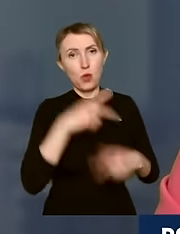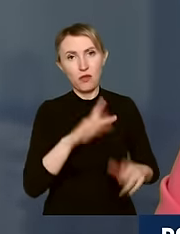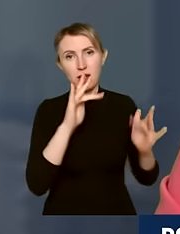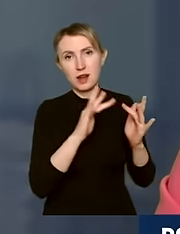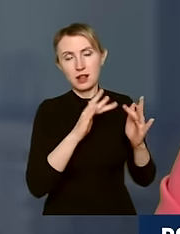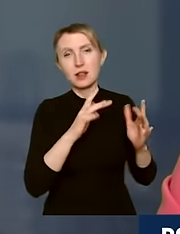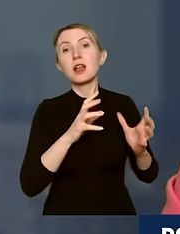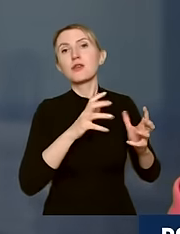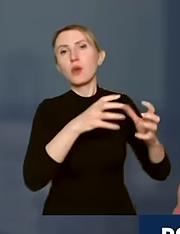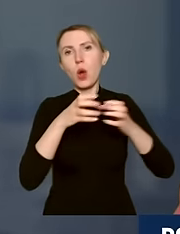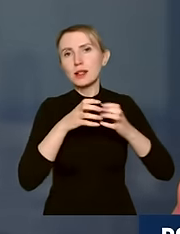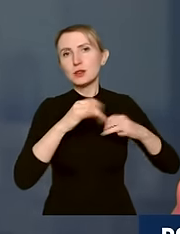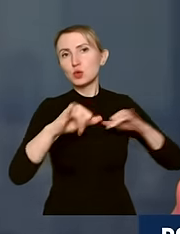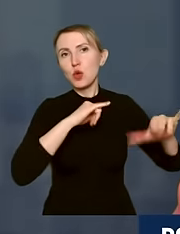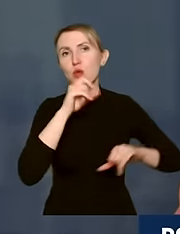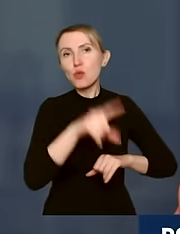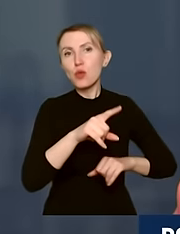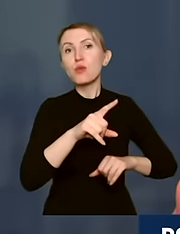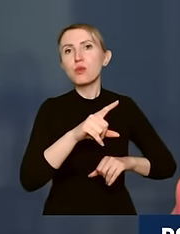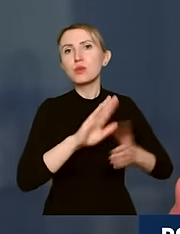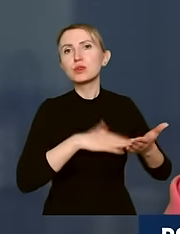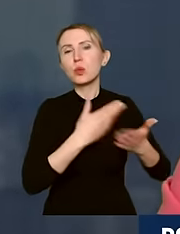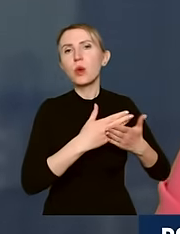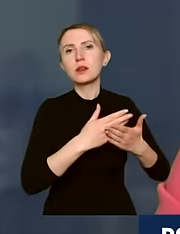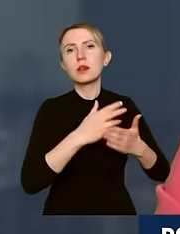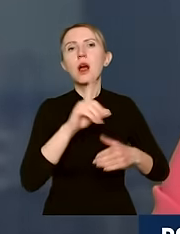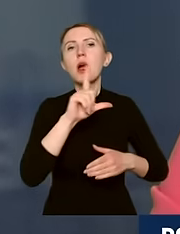koalicji rządzącej, bo na przykład mamy przykład z Łotwy, prawda?